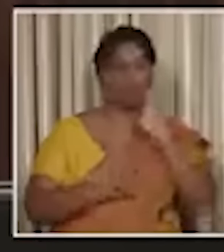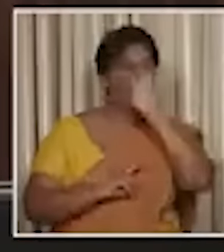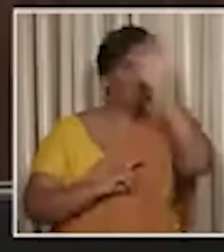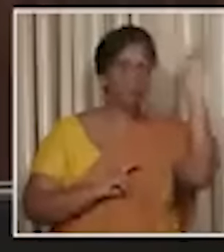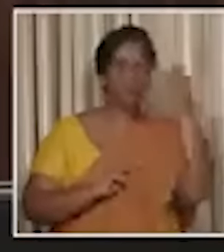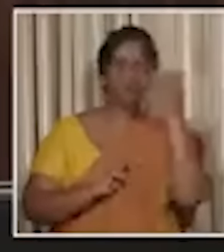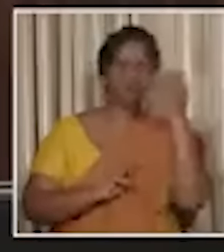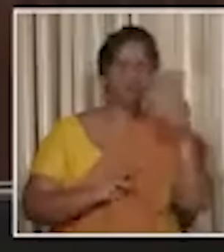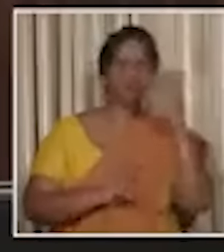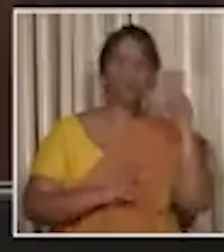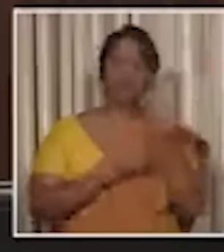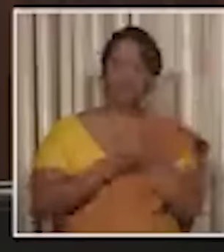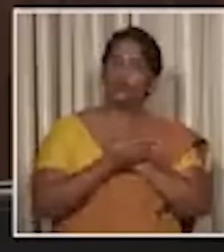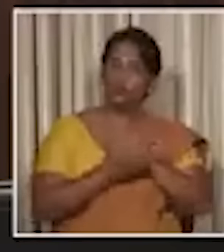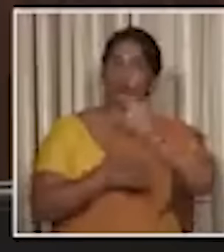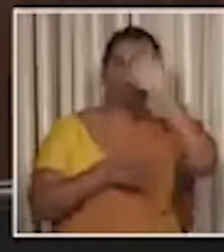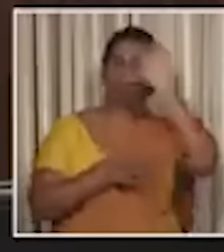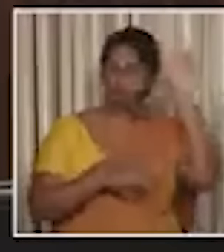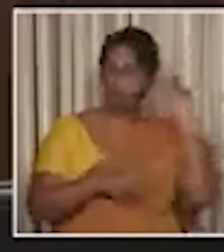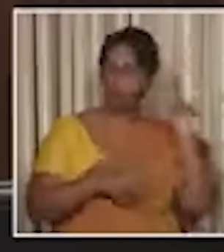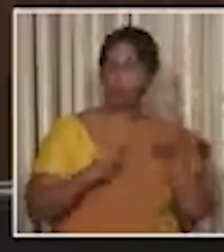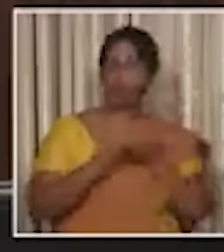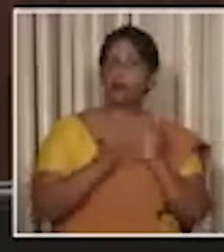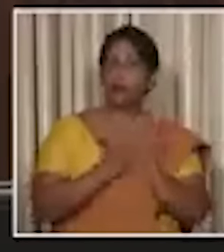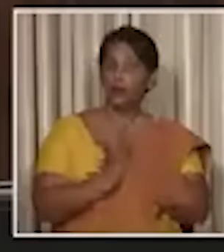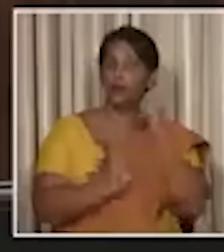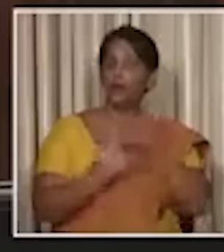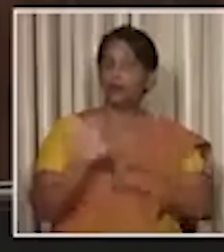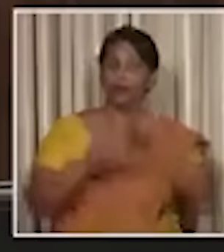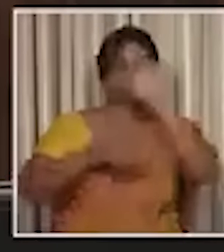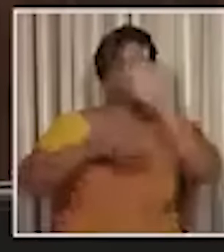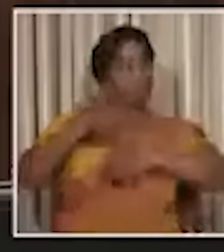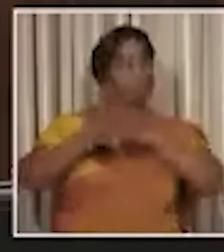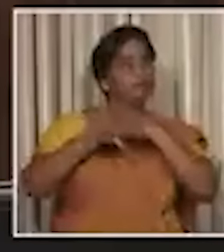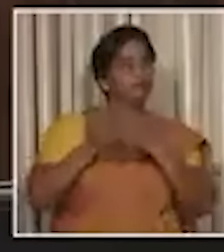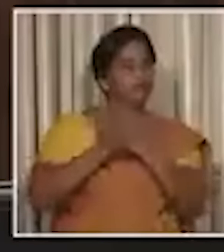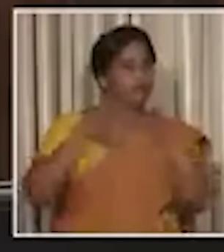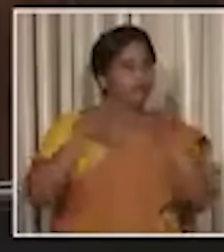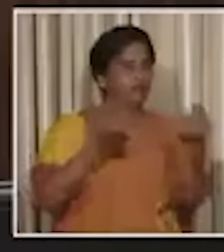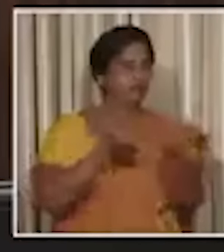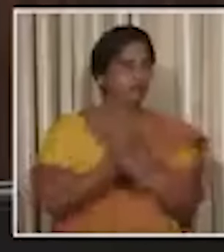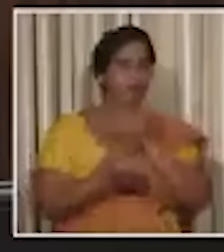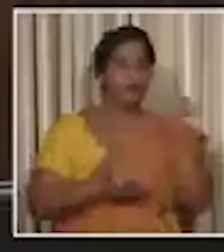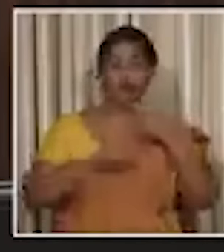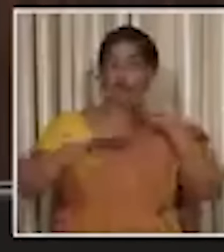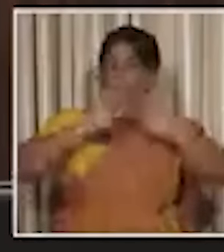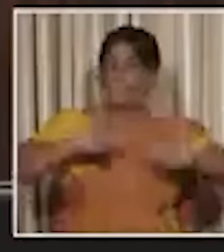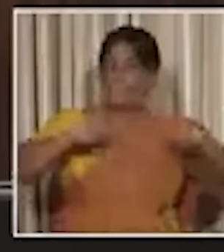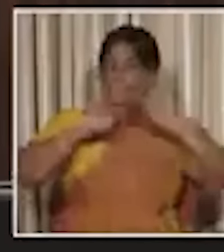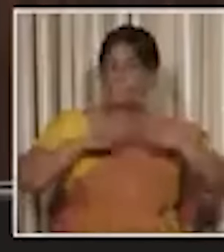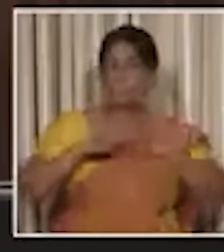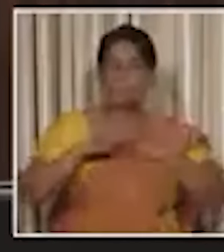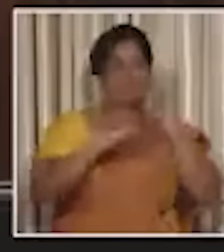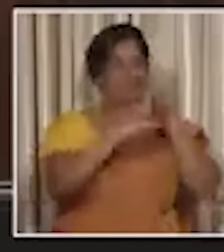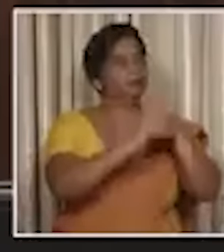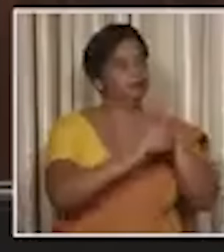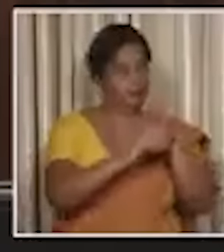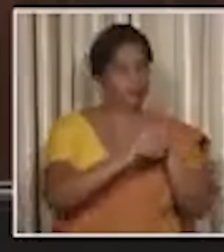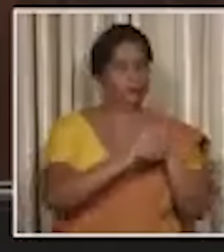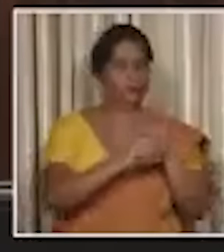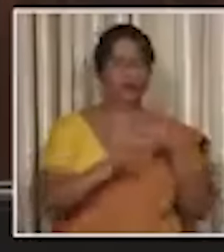போல் பாடசாலை நூல்களை கொள்வனை செய்வதற்காக கஷ்டத்தில் இருக்கின்ற குடும்பங்களுக்காக அடுத்த புதிய வருட